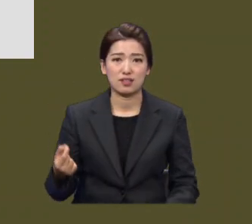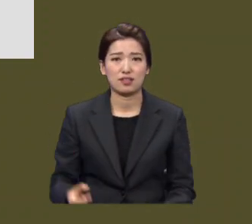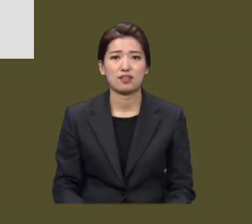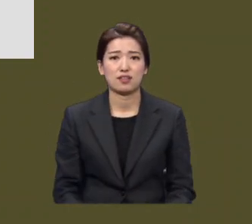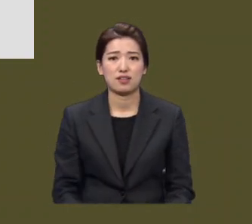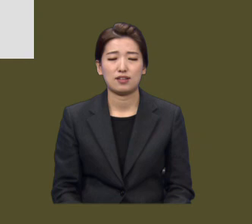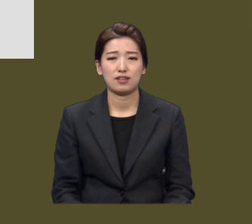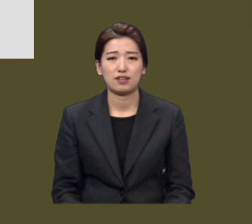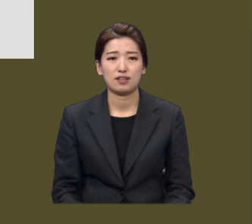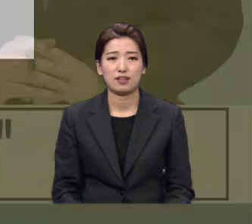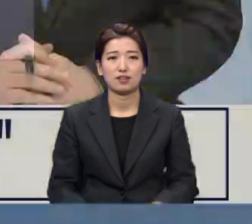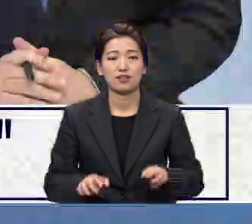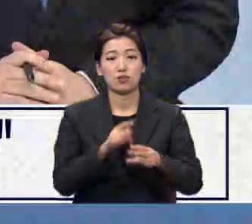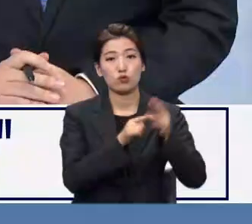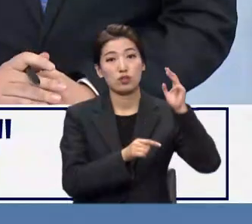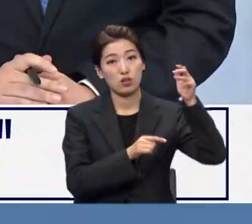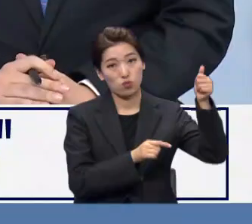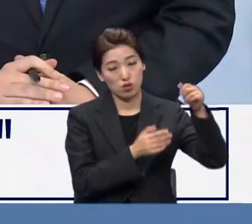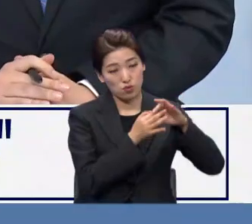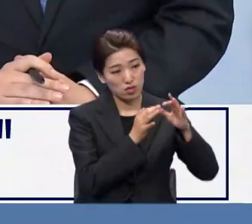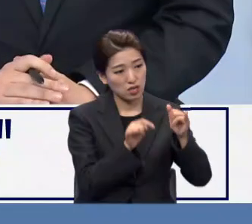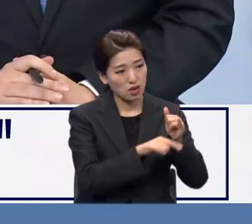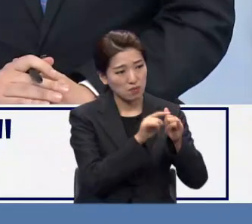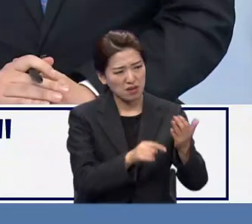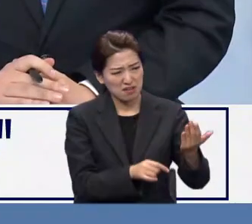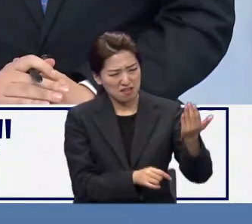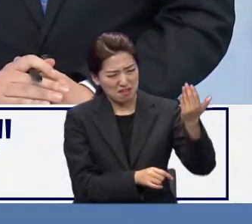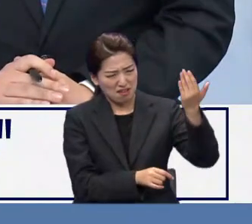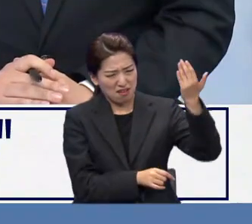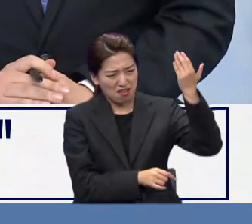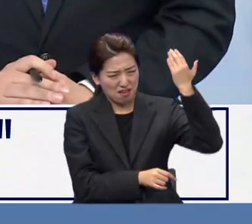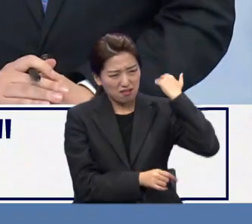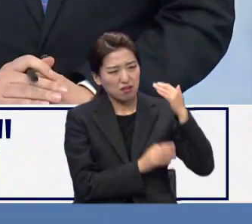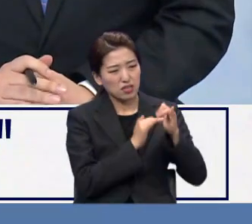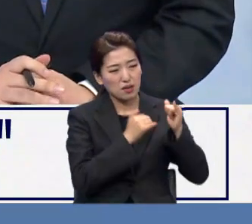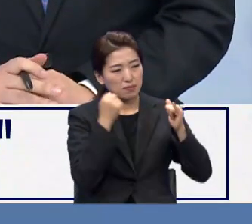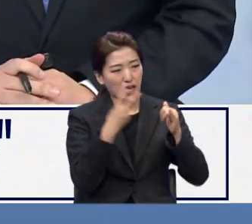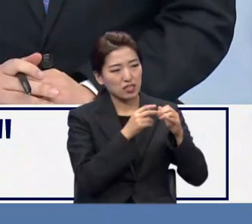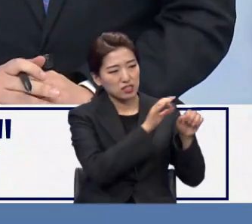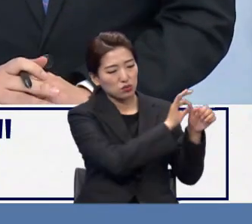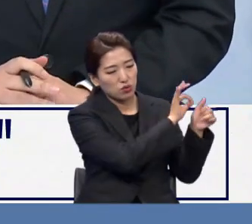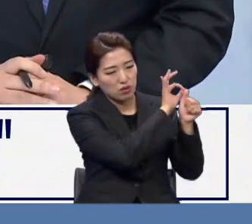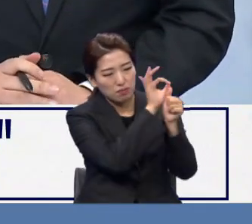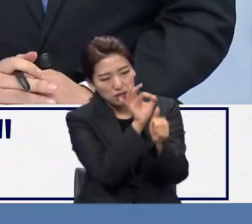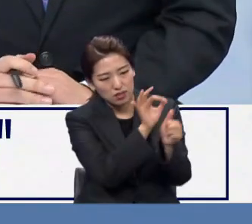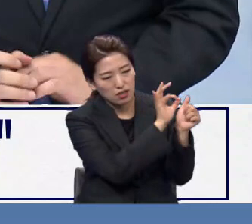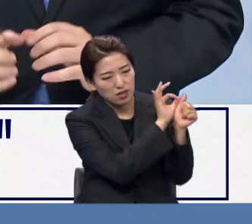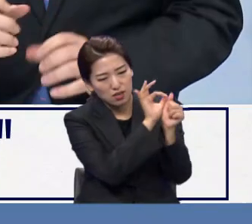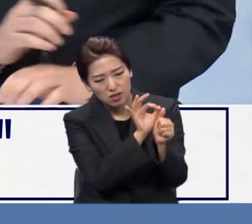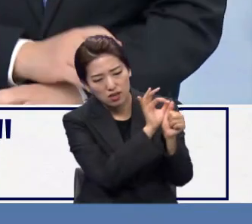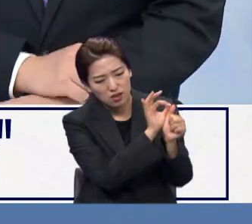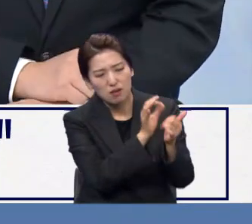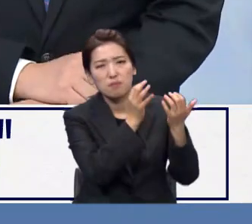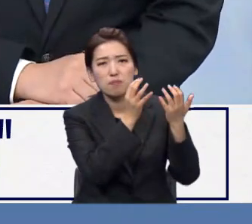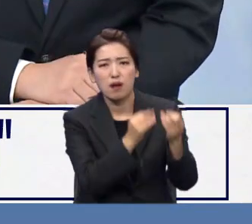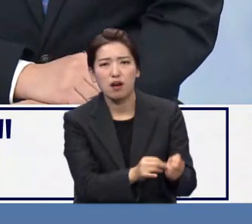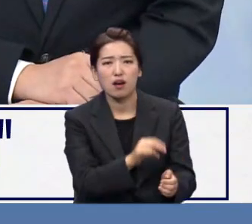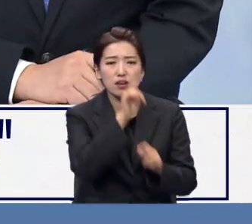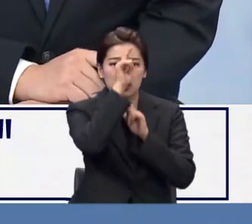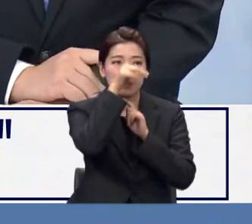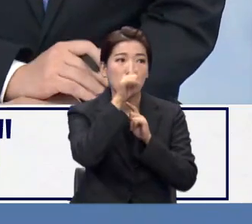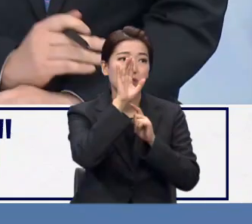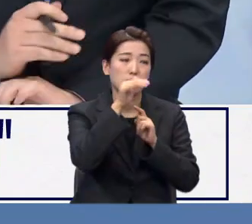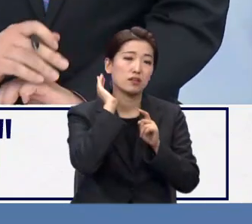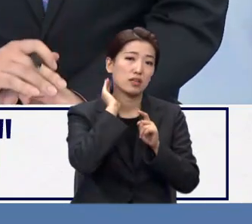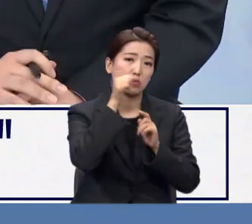보이가 제출 하는 경우가 너무 많습니다 MB 정부 때 있던 분들이 다시 한번 발탁된다 그나 하는 경우가 반복되고 있죠